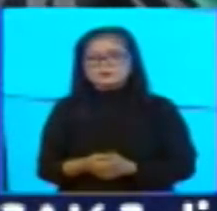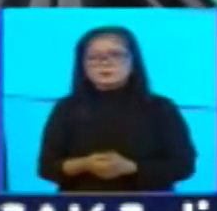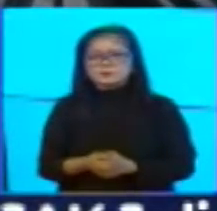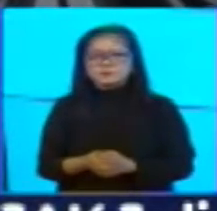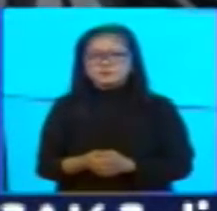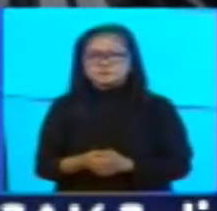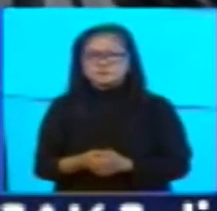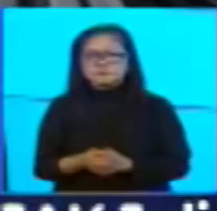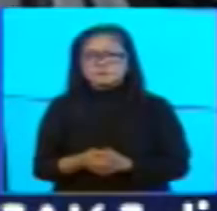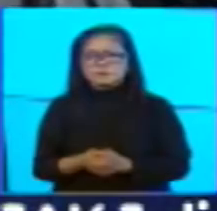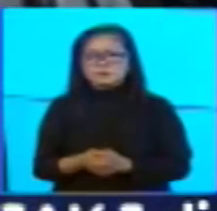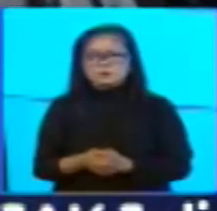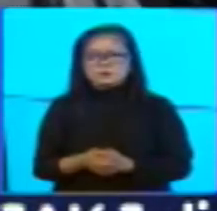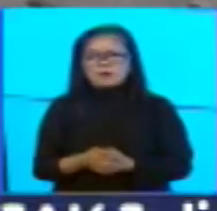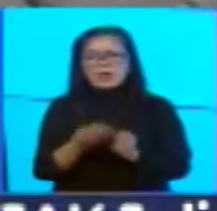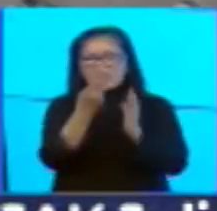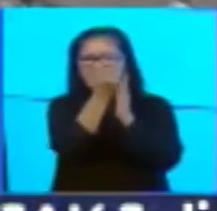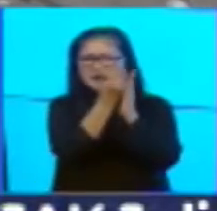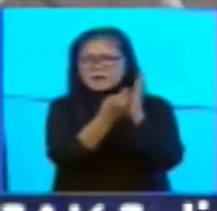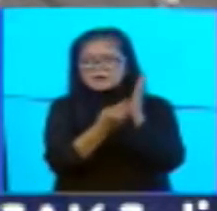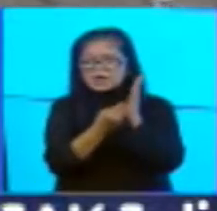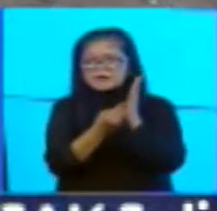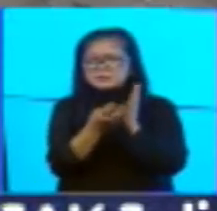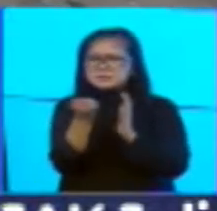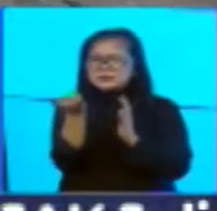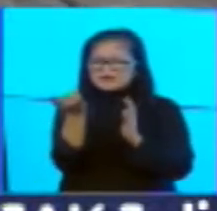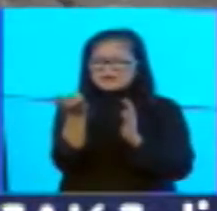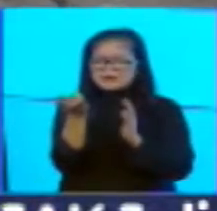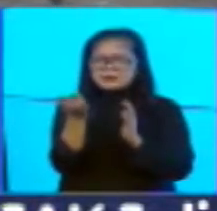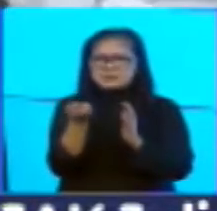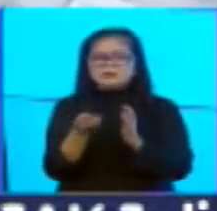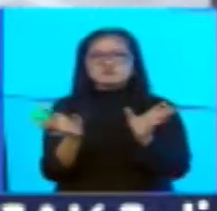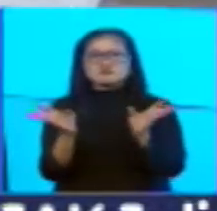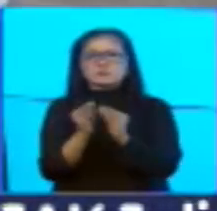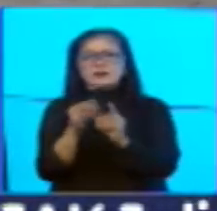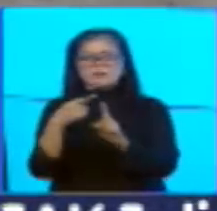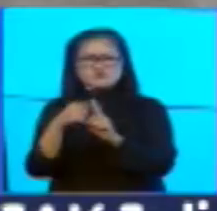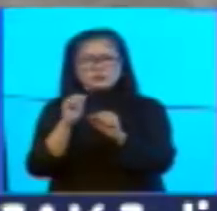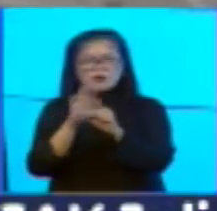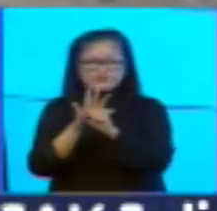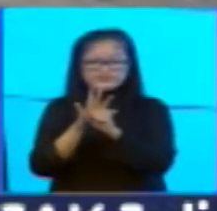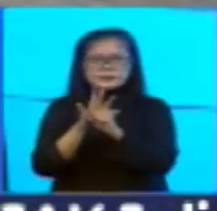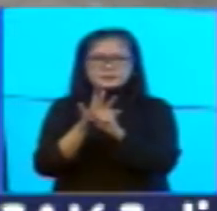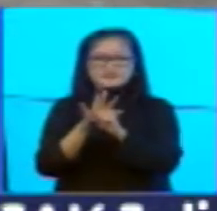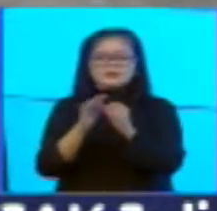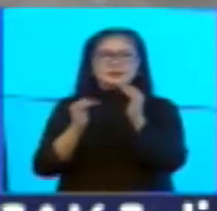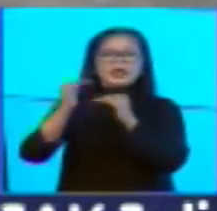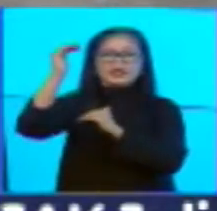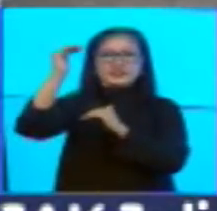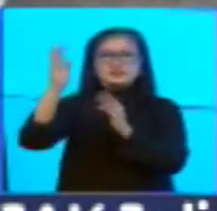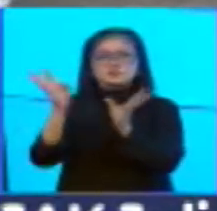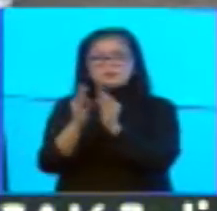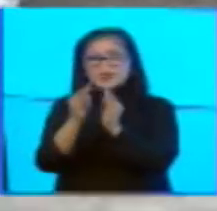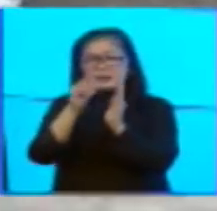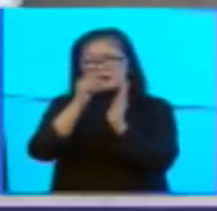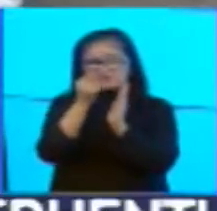minimnya anggaran Pemkab Jember serta lonjakan kasus COVID-19 di wilayah Jember menjadi penyebab insentif kepada relawan justru